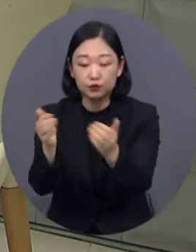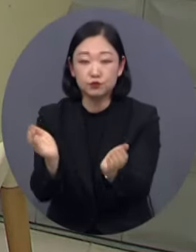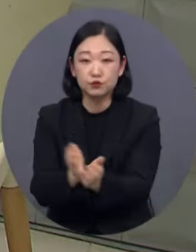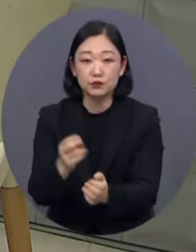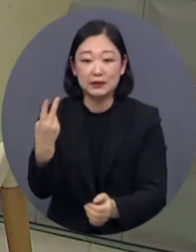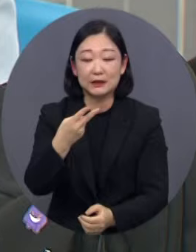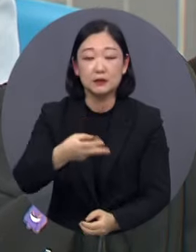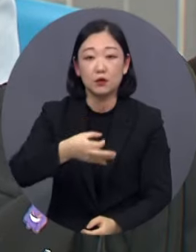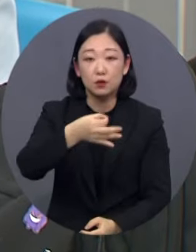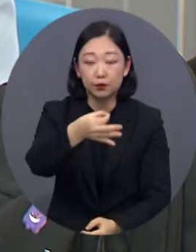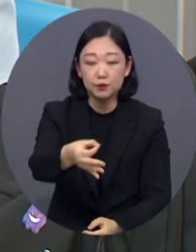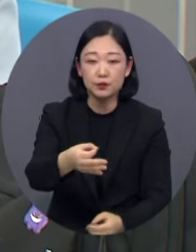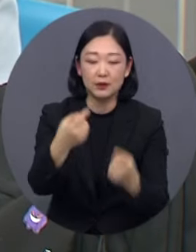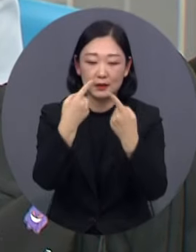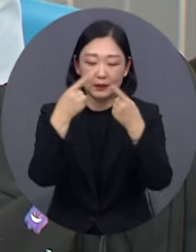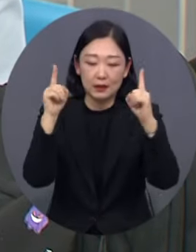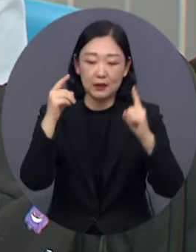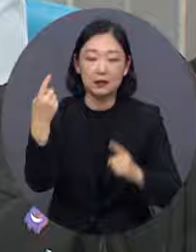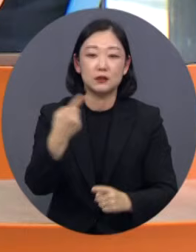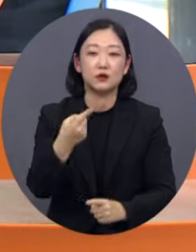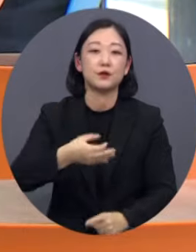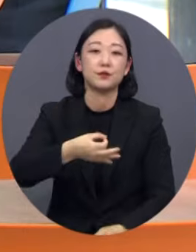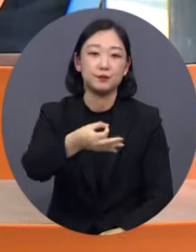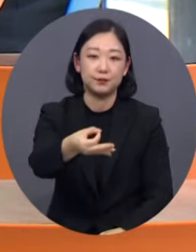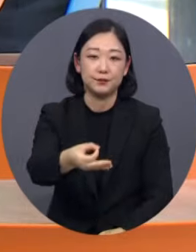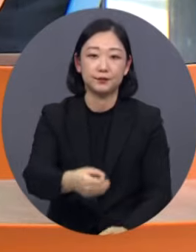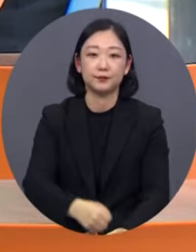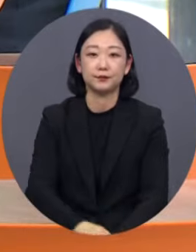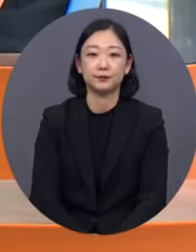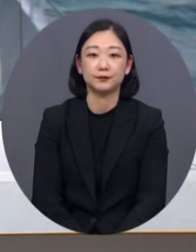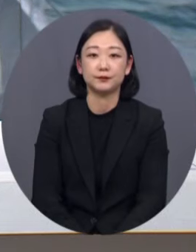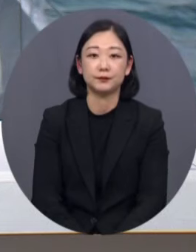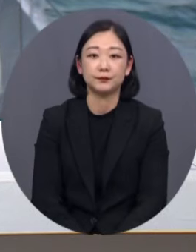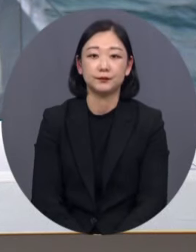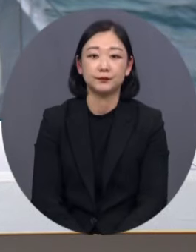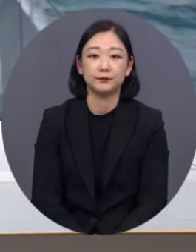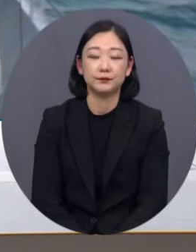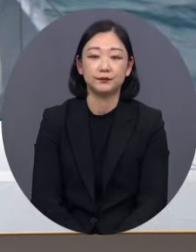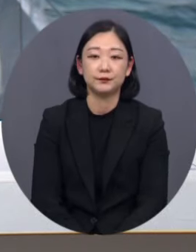부담하고 대학이 1,000원을 부담합니다.